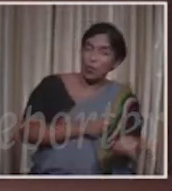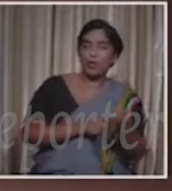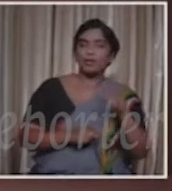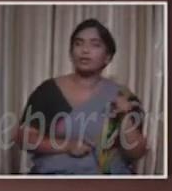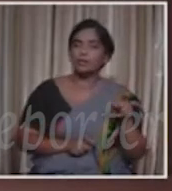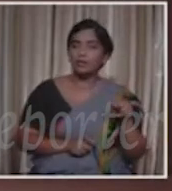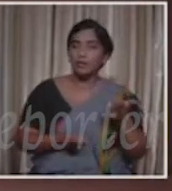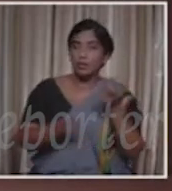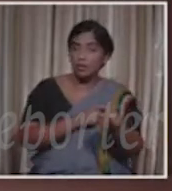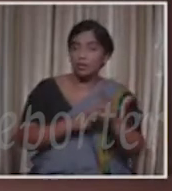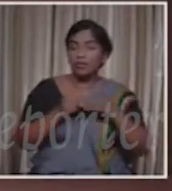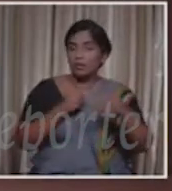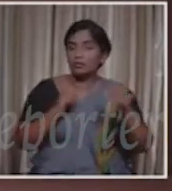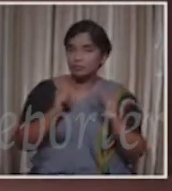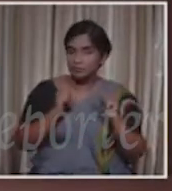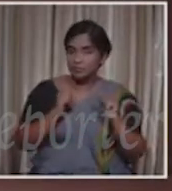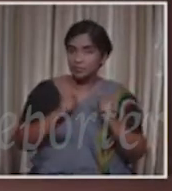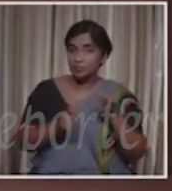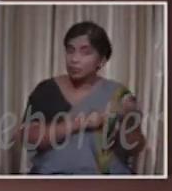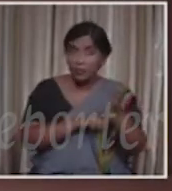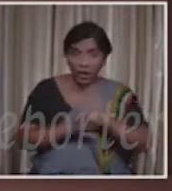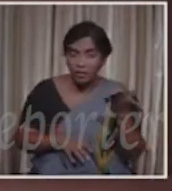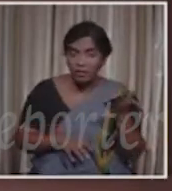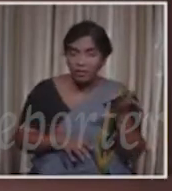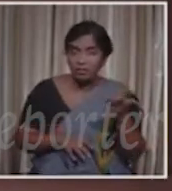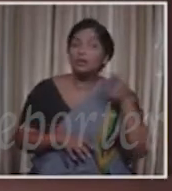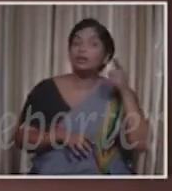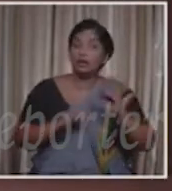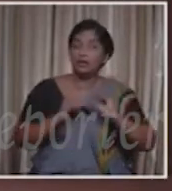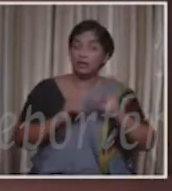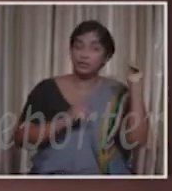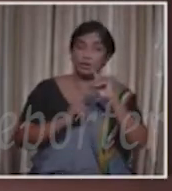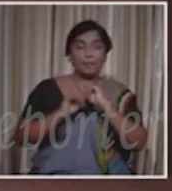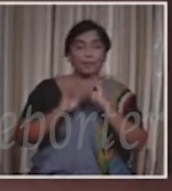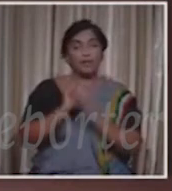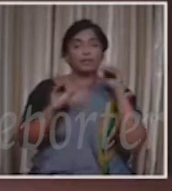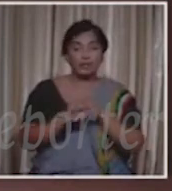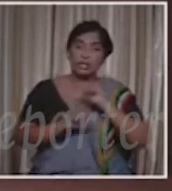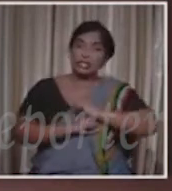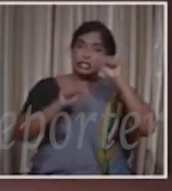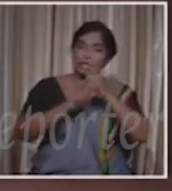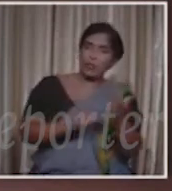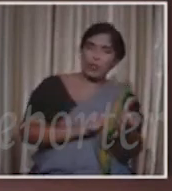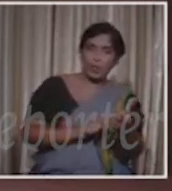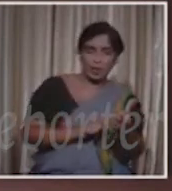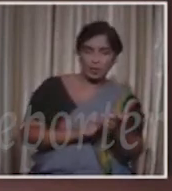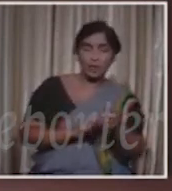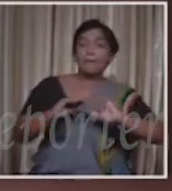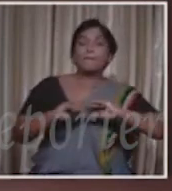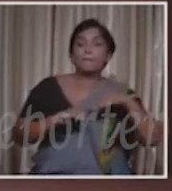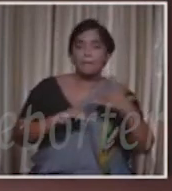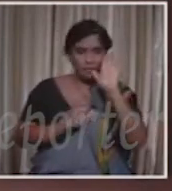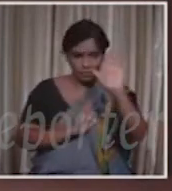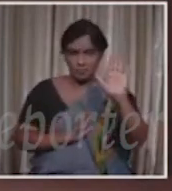දෙන්න පටන් ගත්තා මොකද කරේ පහර දුන්නේ නැද්ද එතන ඉස්සරලම අරලිය ගහ මන්දිර ගාව තිබුණු උද්ඝෝෂණයට පහර දුන්නා ඊට පස්සේ පොඩක්